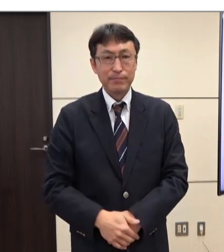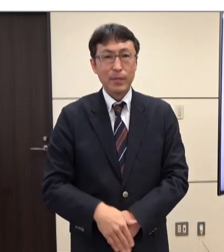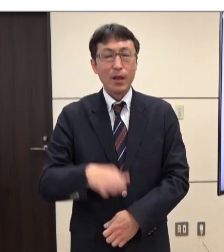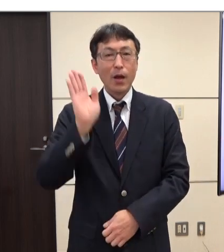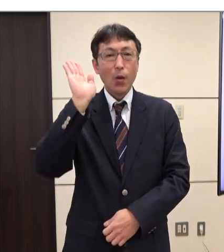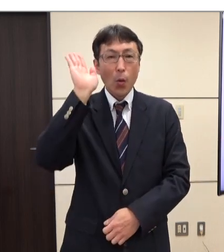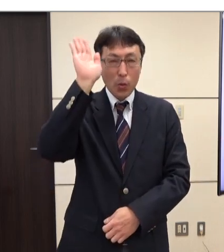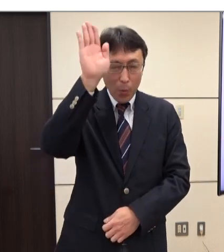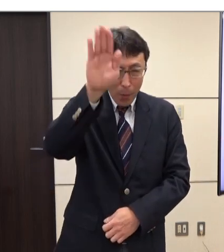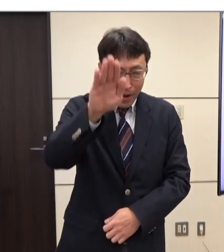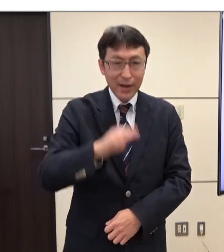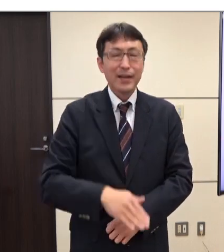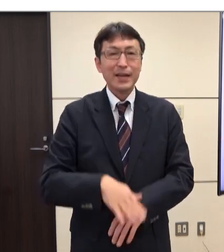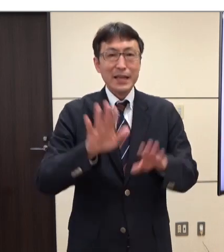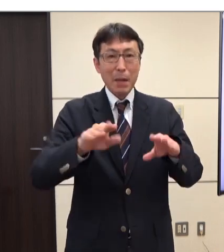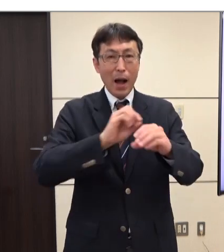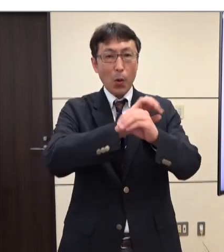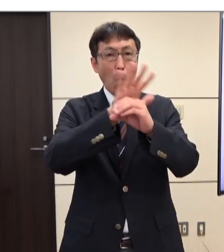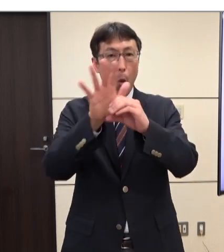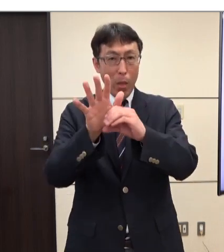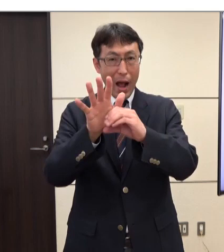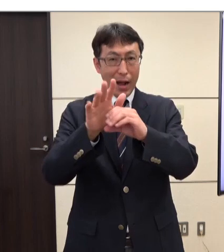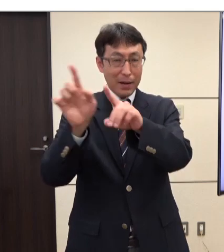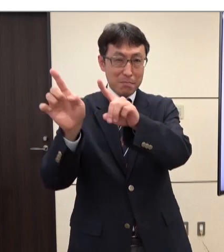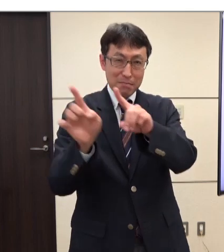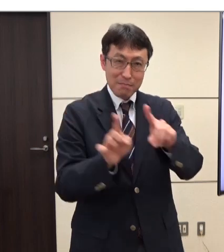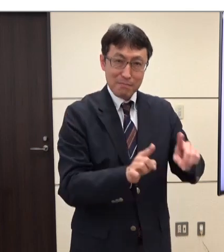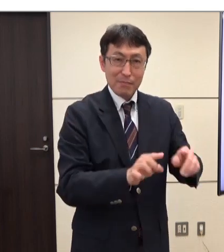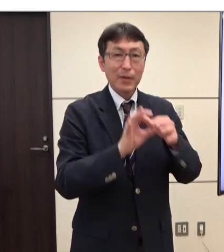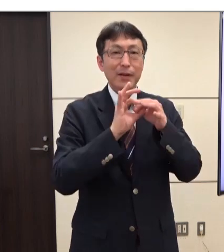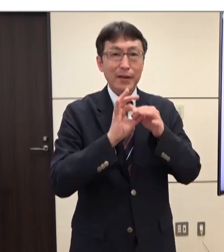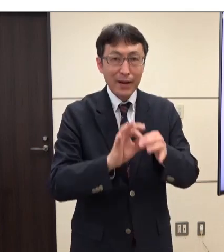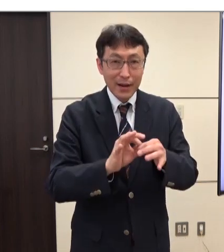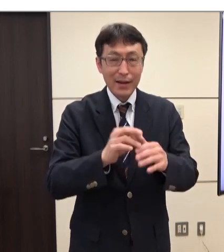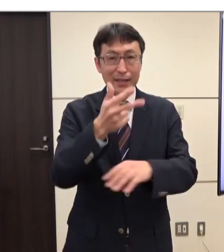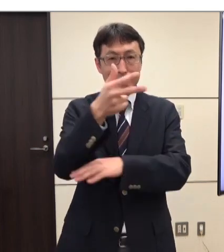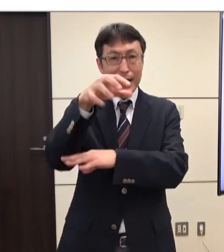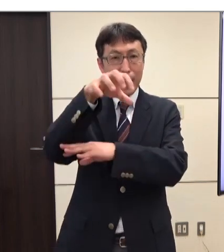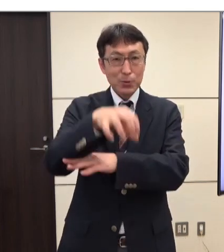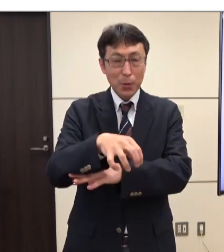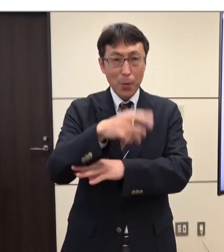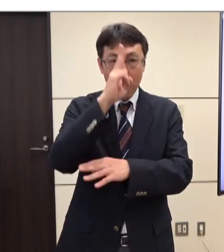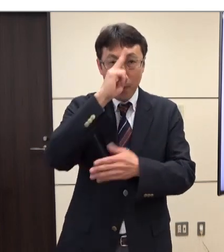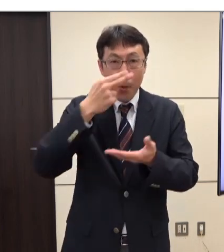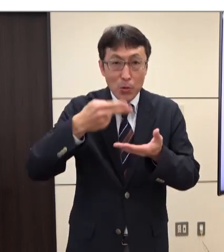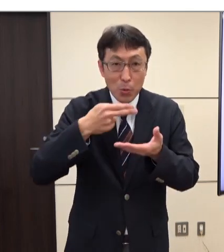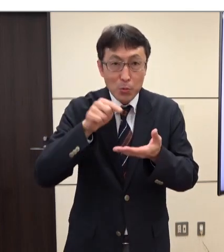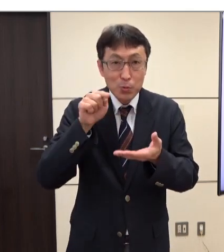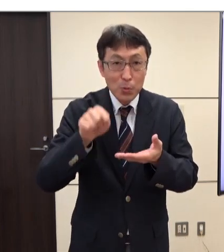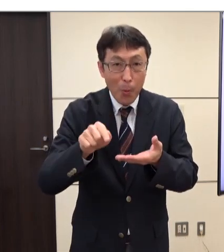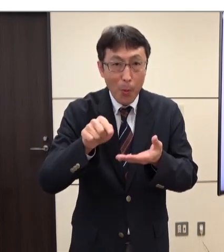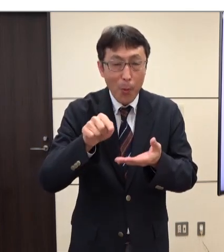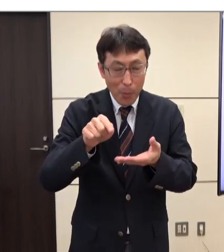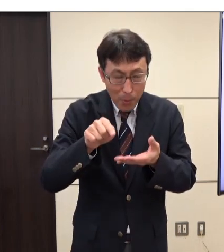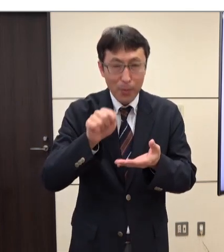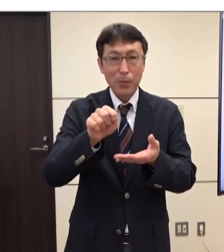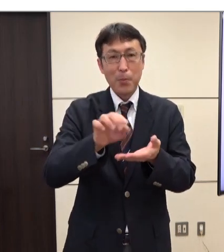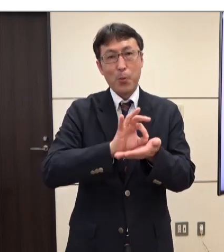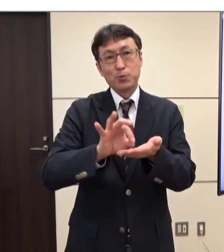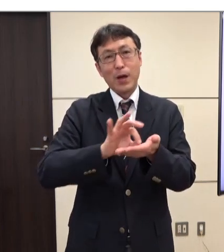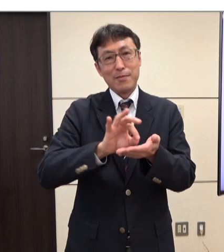外の人にもぜひ食堂に置いていただいて、こうした福島市の名産料理、あるいは